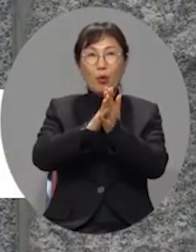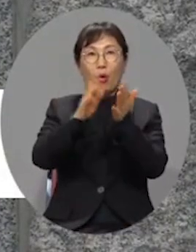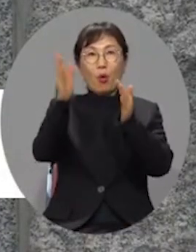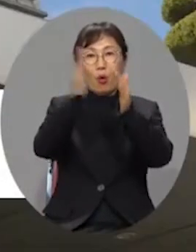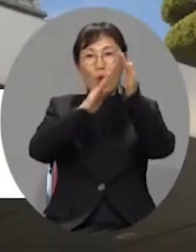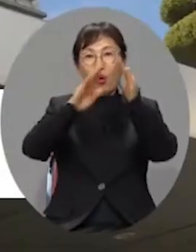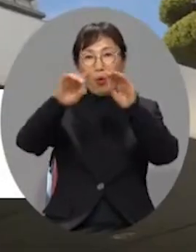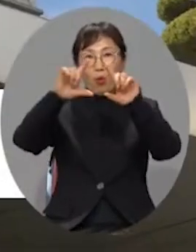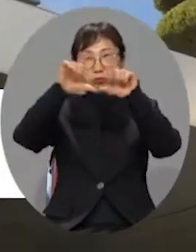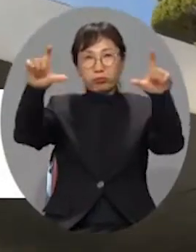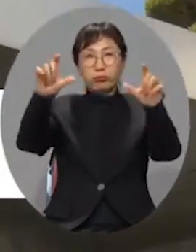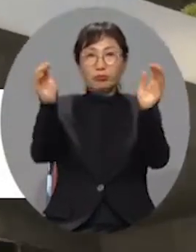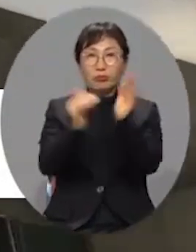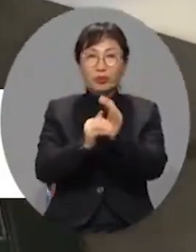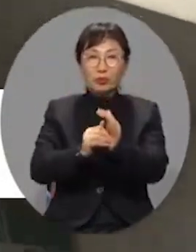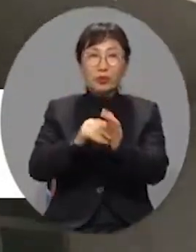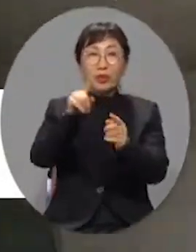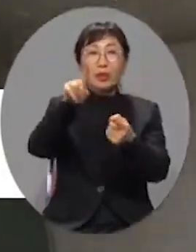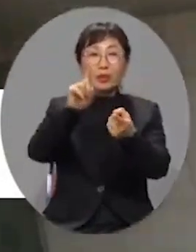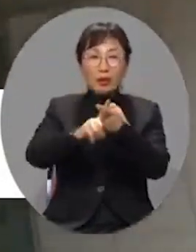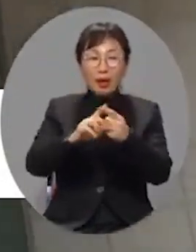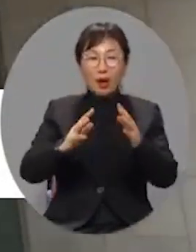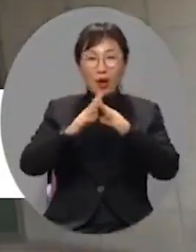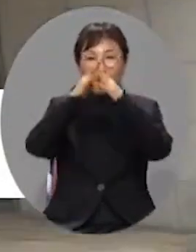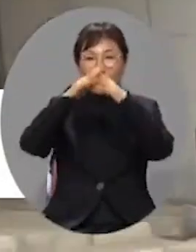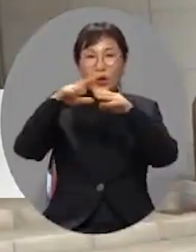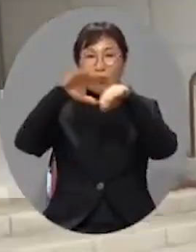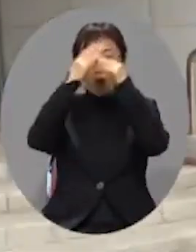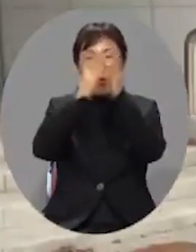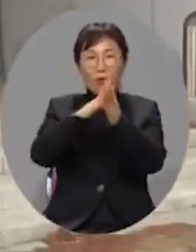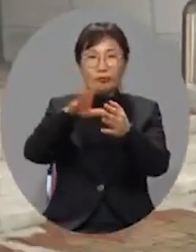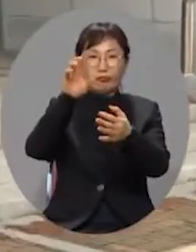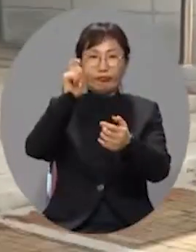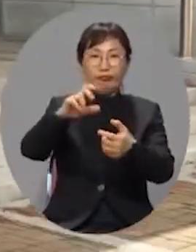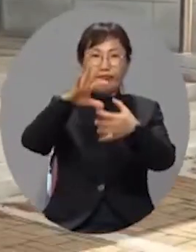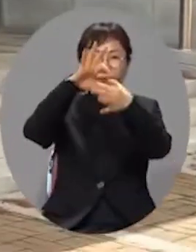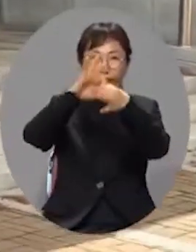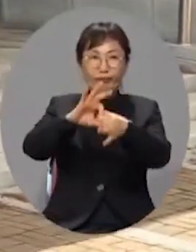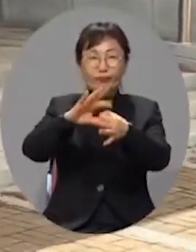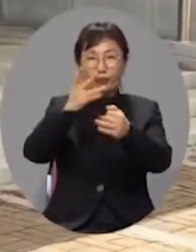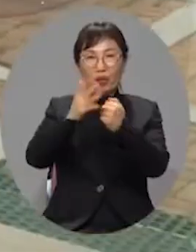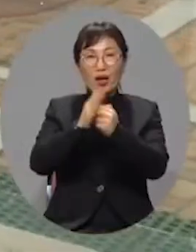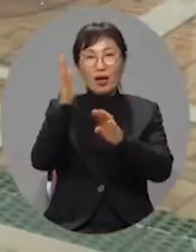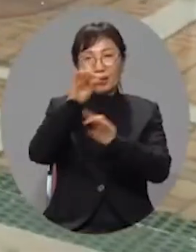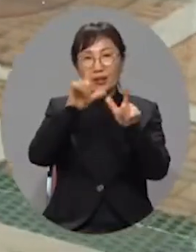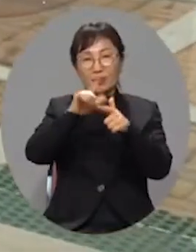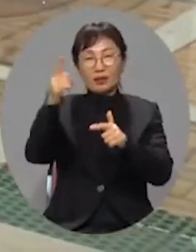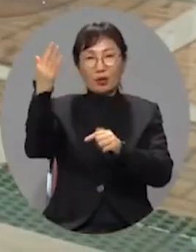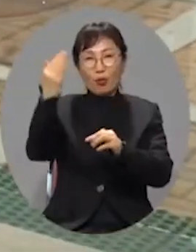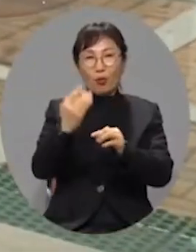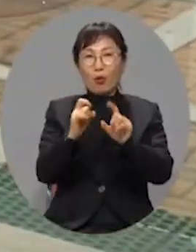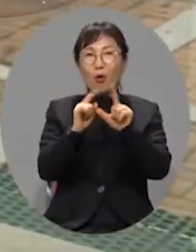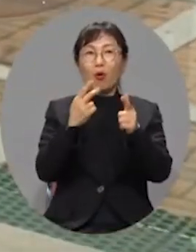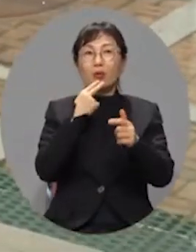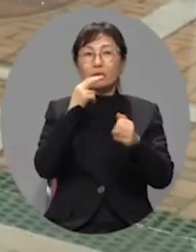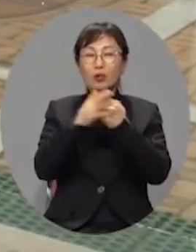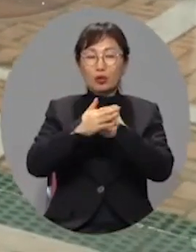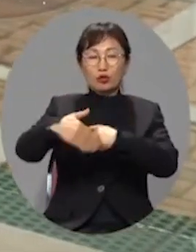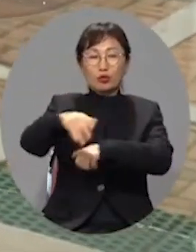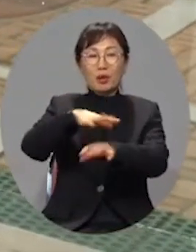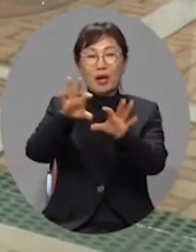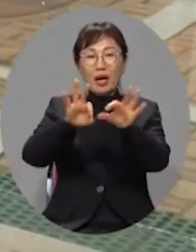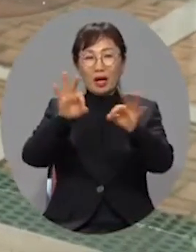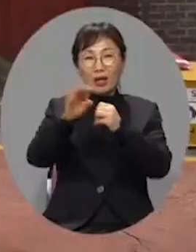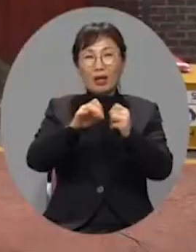붙어 있습니다. 본관을 비롯한 건물은 모두 굳게 닫혀 있습니다. 학생들이 발걸음을 끊으면서 주변